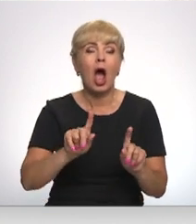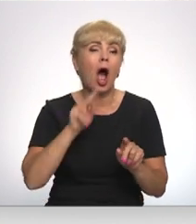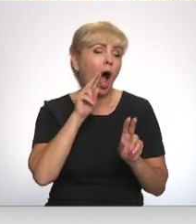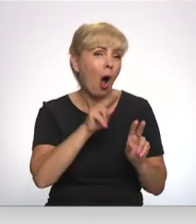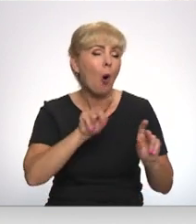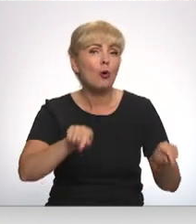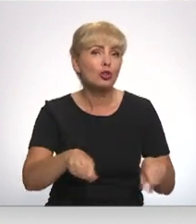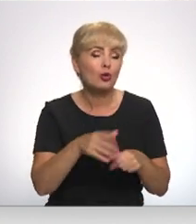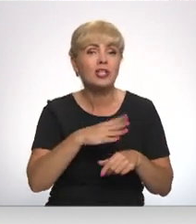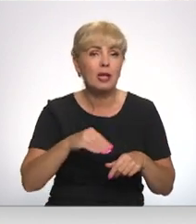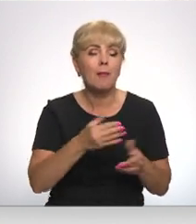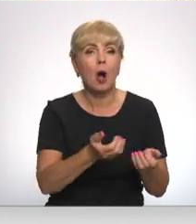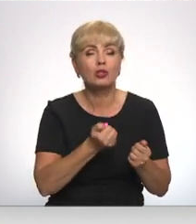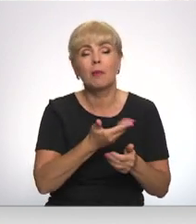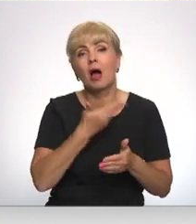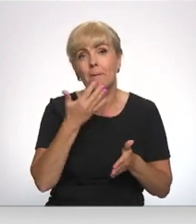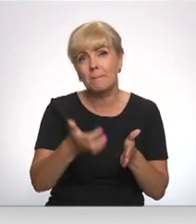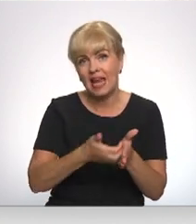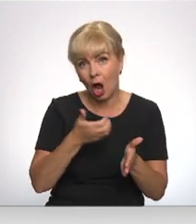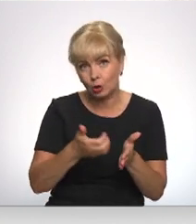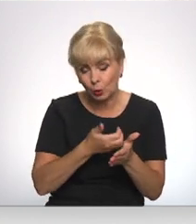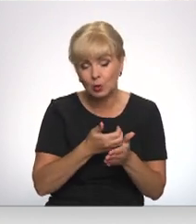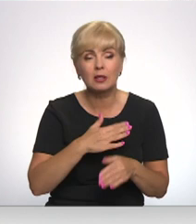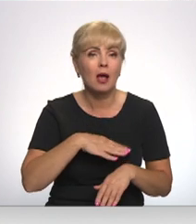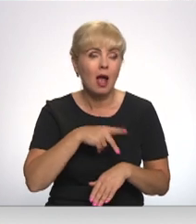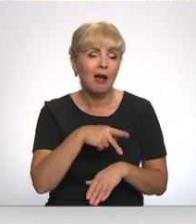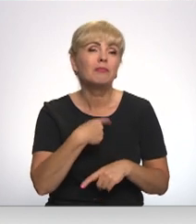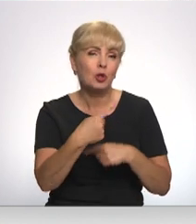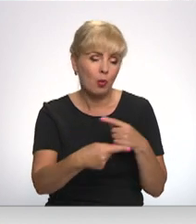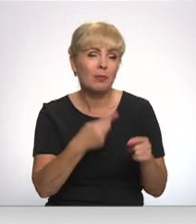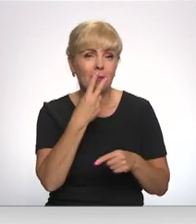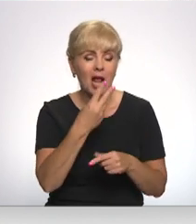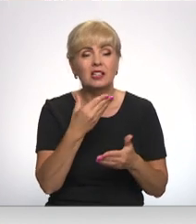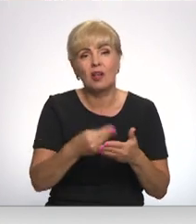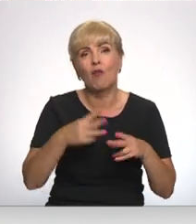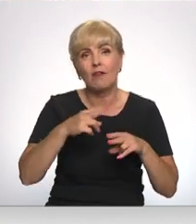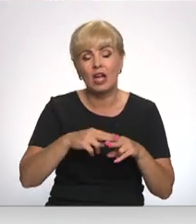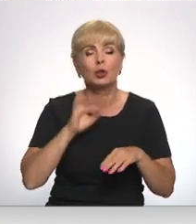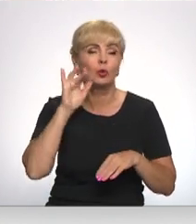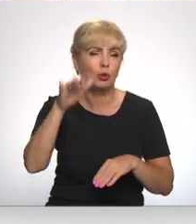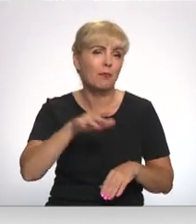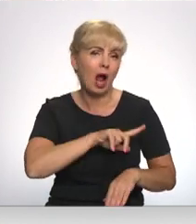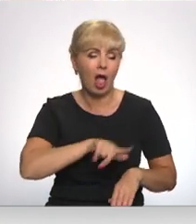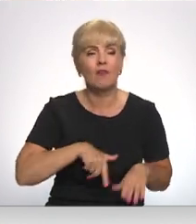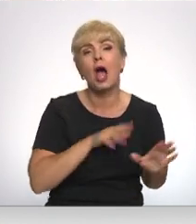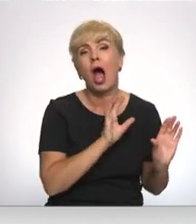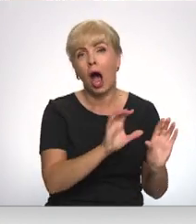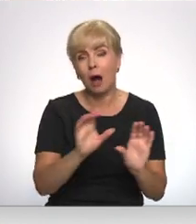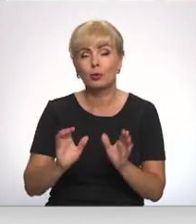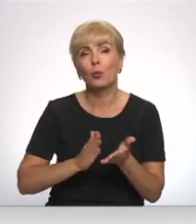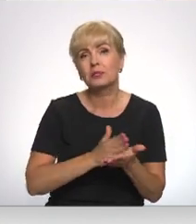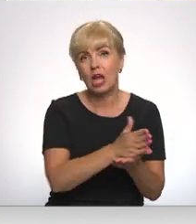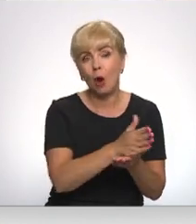var uzņemt, bet viņas nav pietiekami. Tā kā, nu, mēs joprojām redzam savu vietu arī turpmāk Latvijas aprūpes